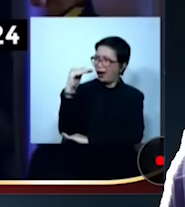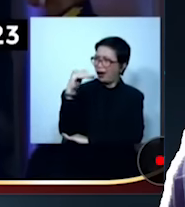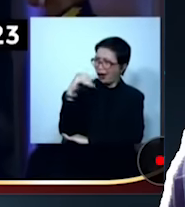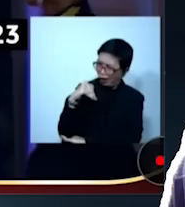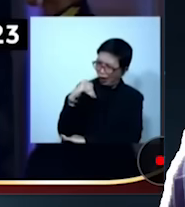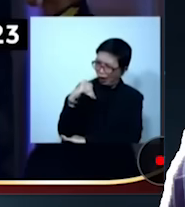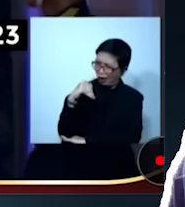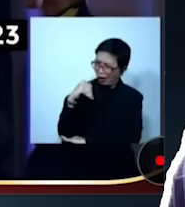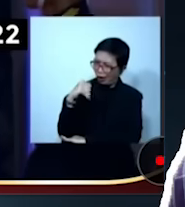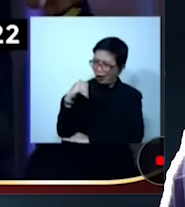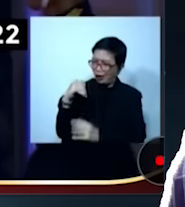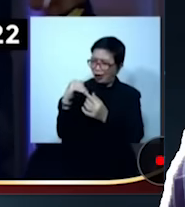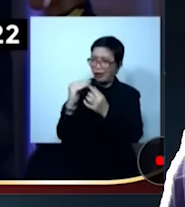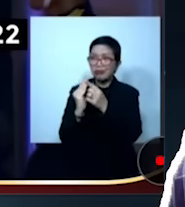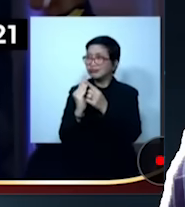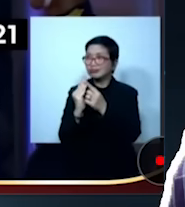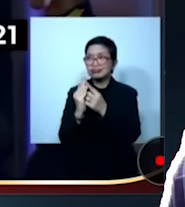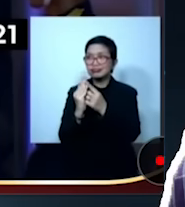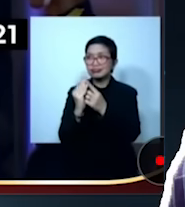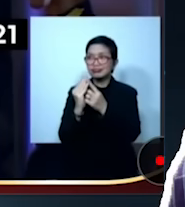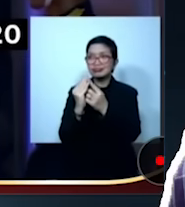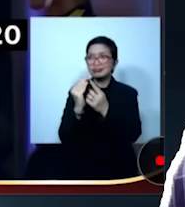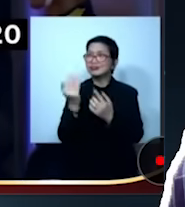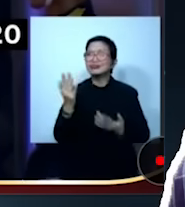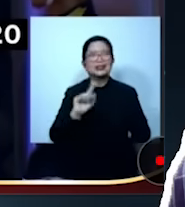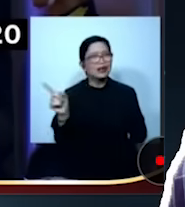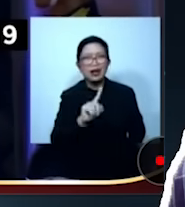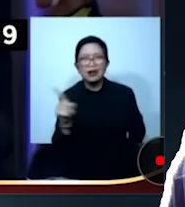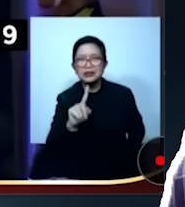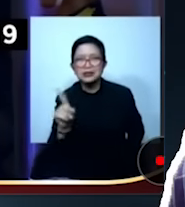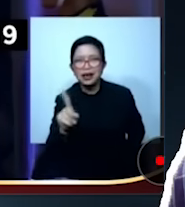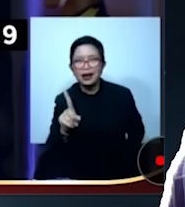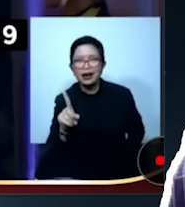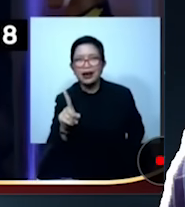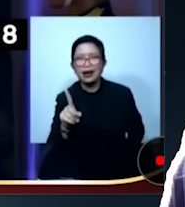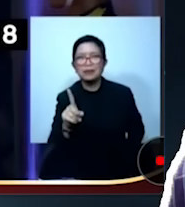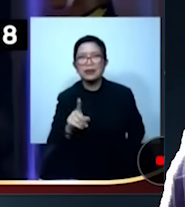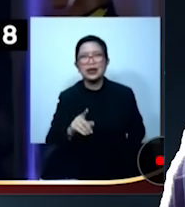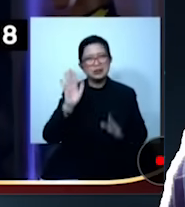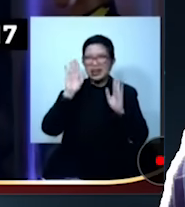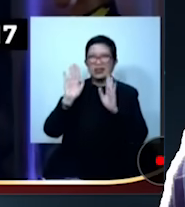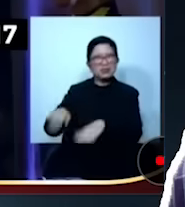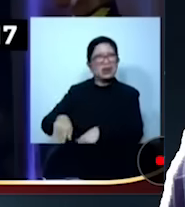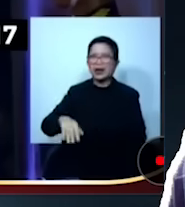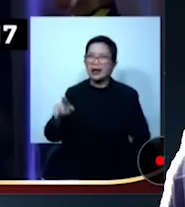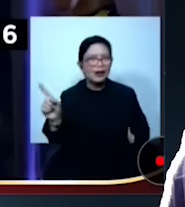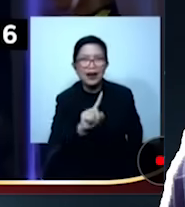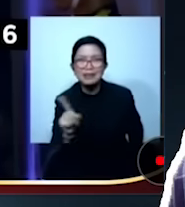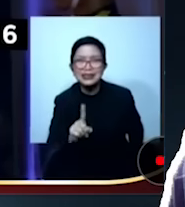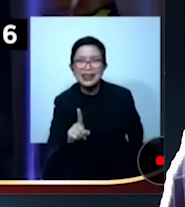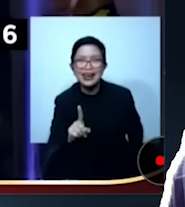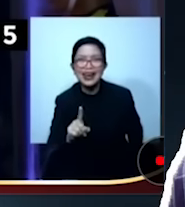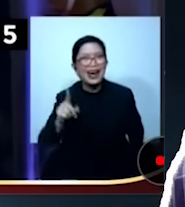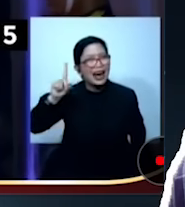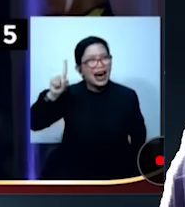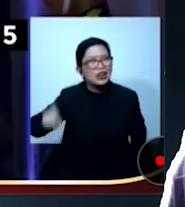MD sama Ganjar pranowo begitu ada Anis datang berebut mereka ya pengin